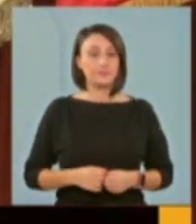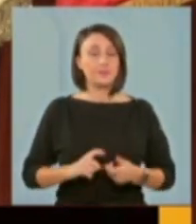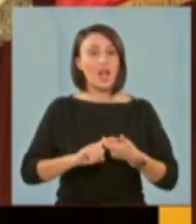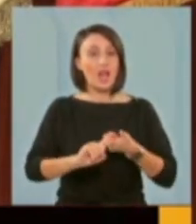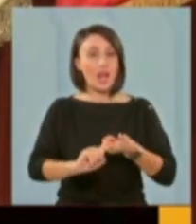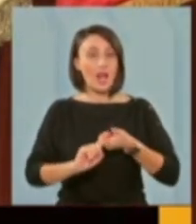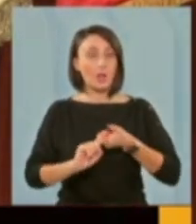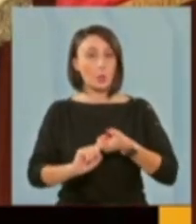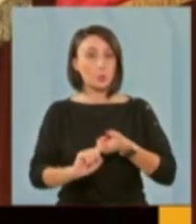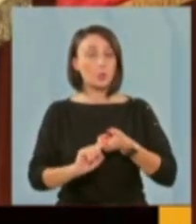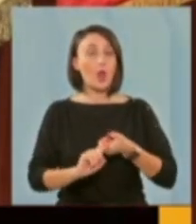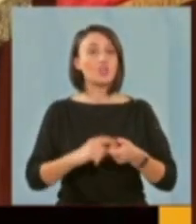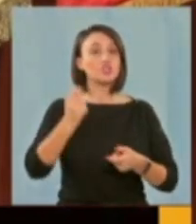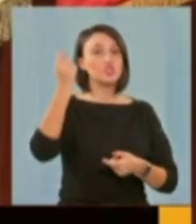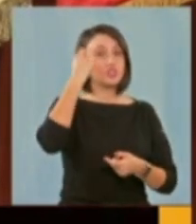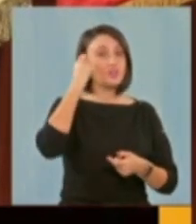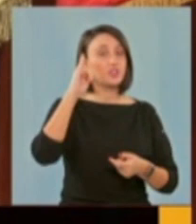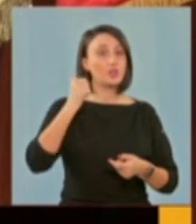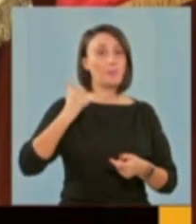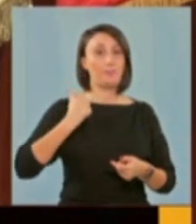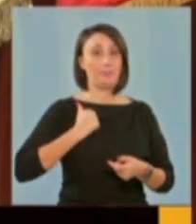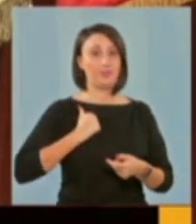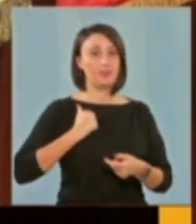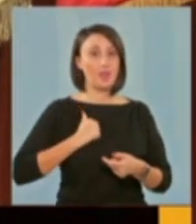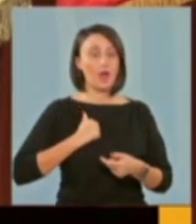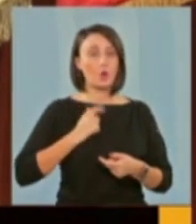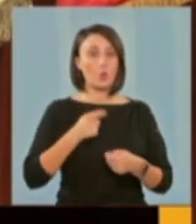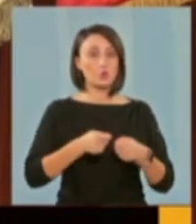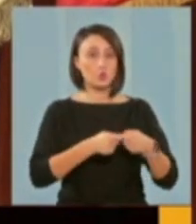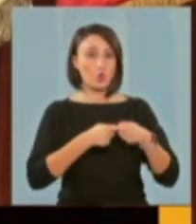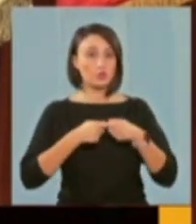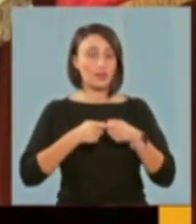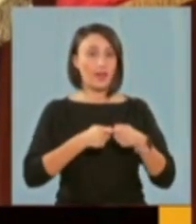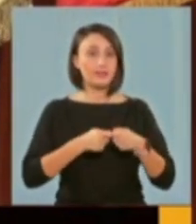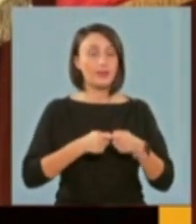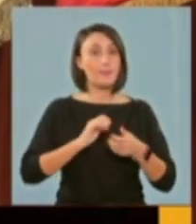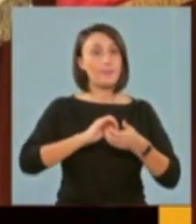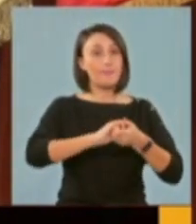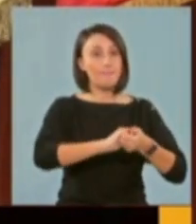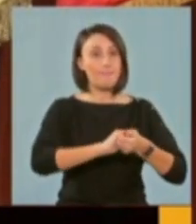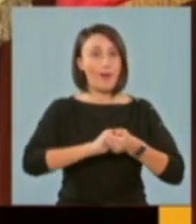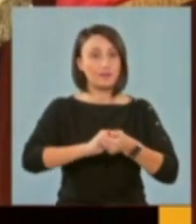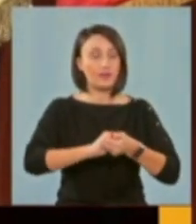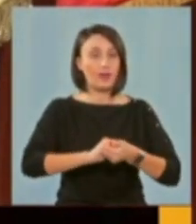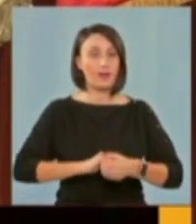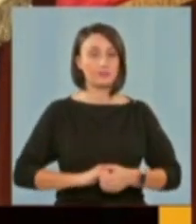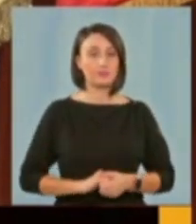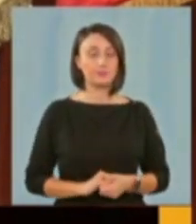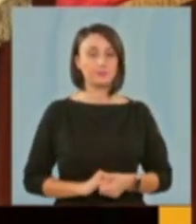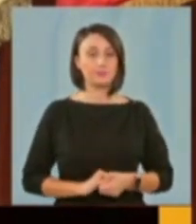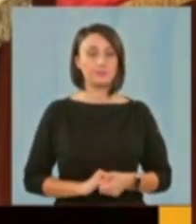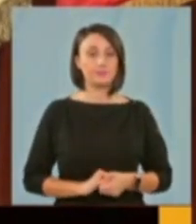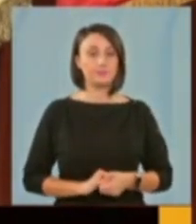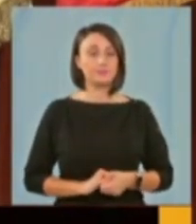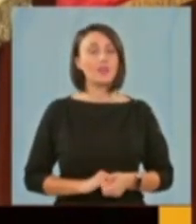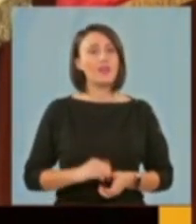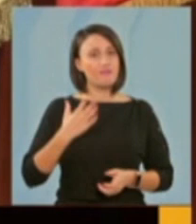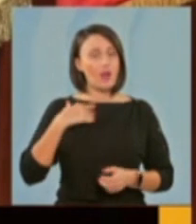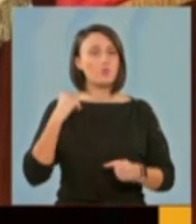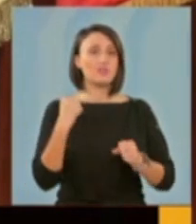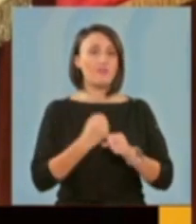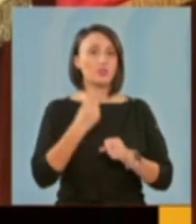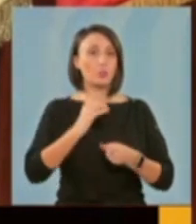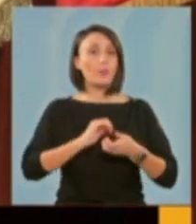legătura dintre civili și militari într-o societate, parteneriatul. Adică vreau să facem